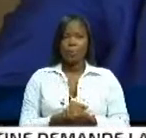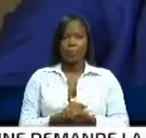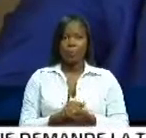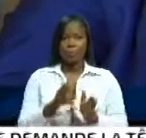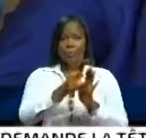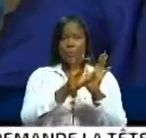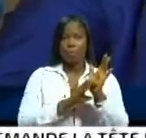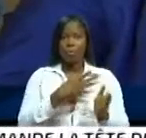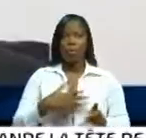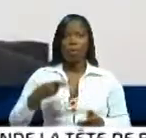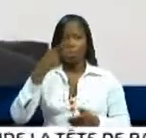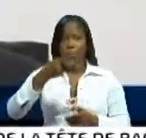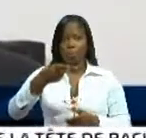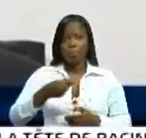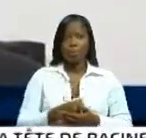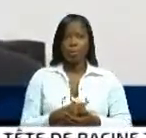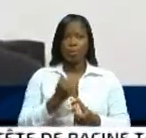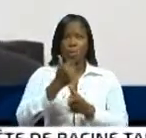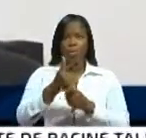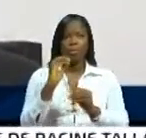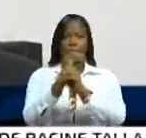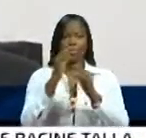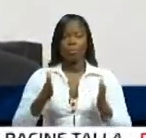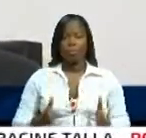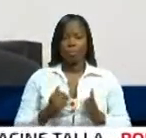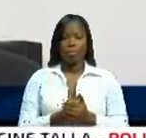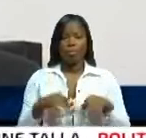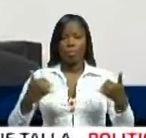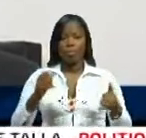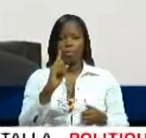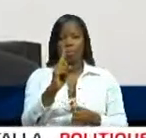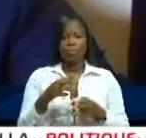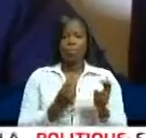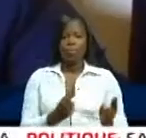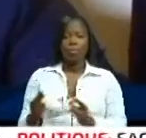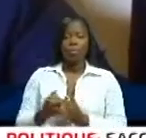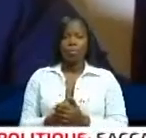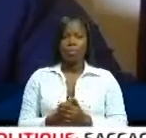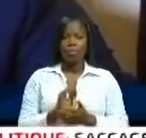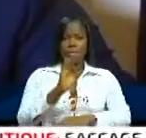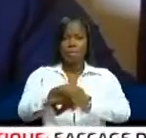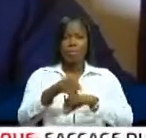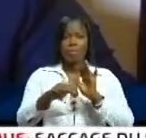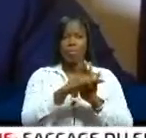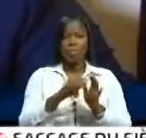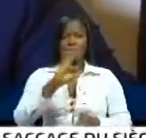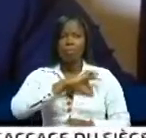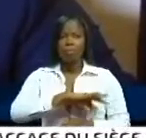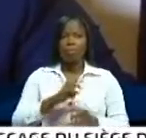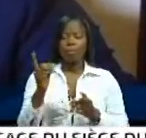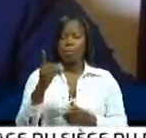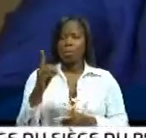et des propositions l'opposition jour qui n'est pas forcément profitable la